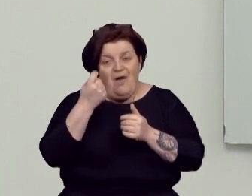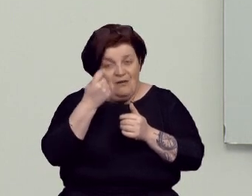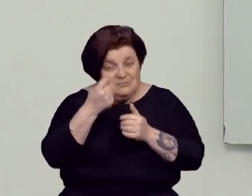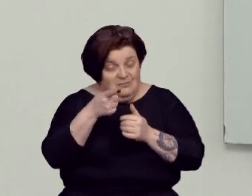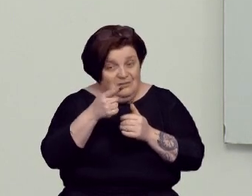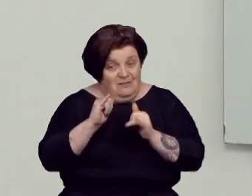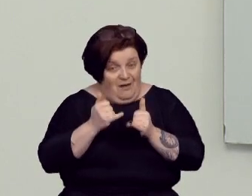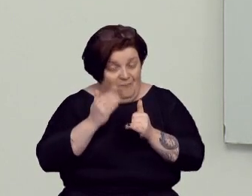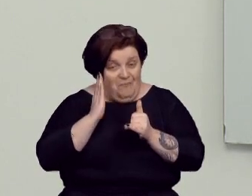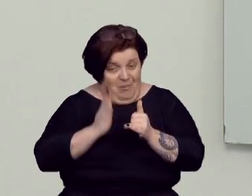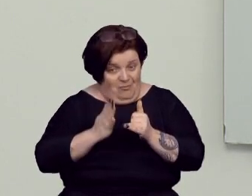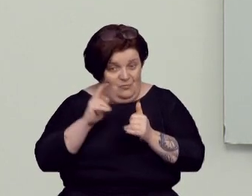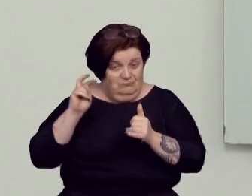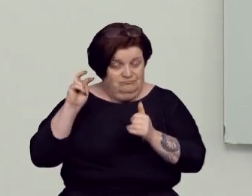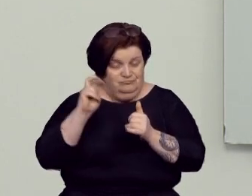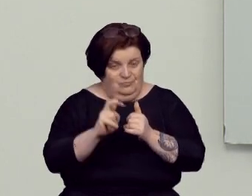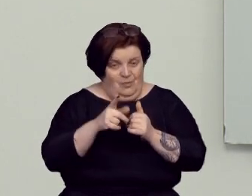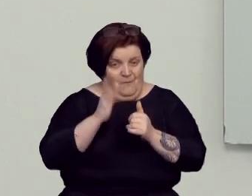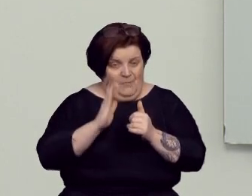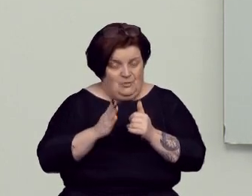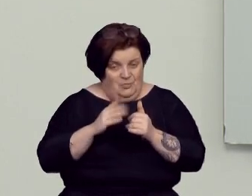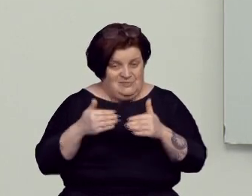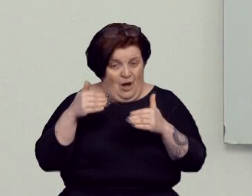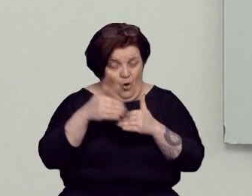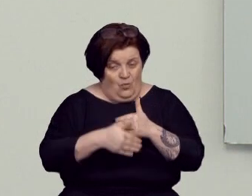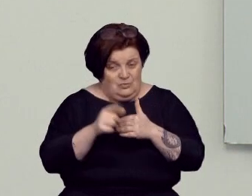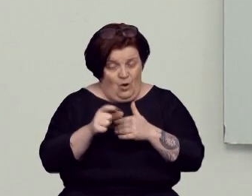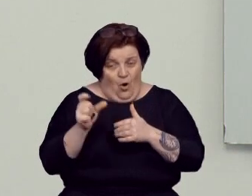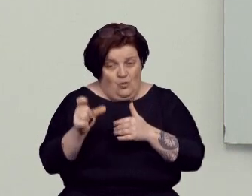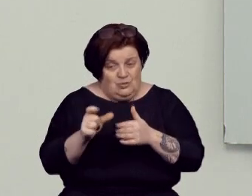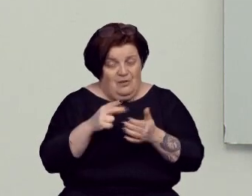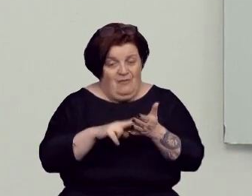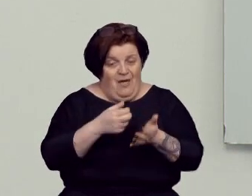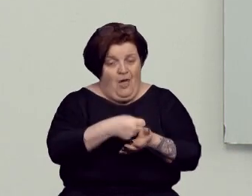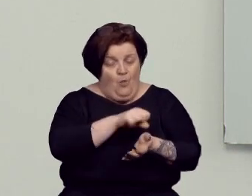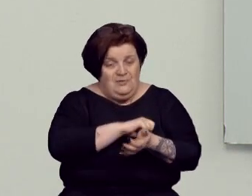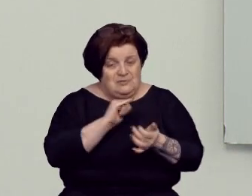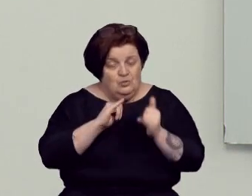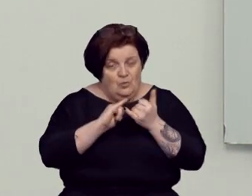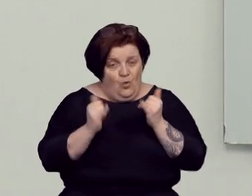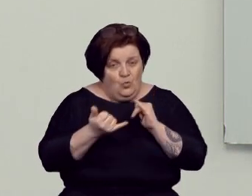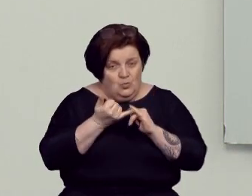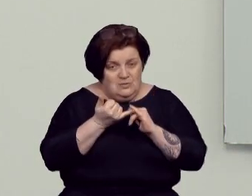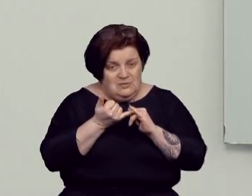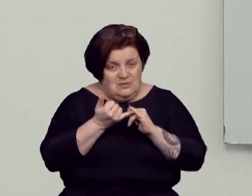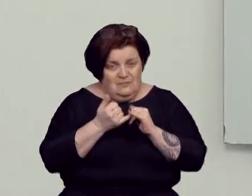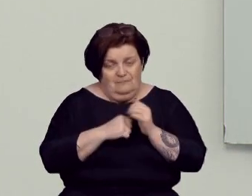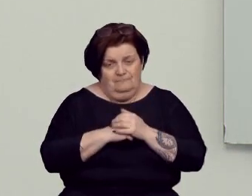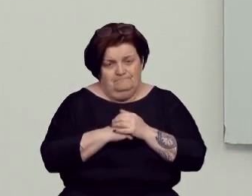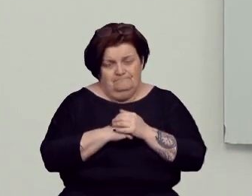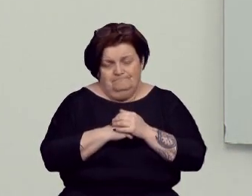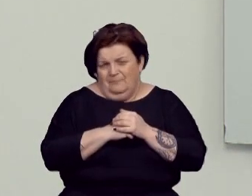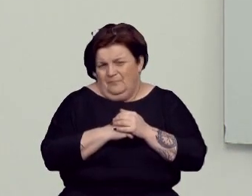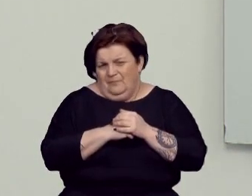już definitywnymi, które nastąpią po zakończeniu tego odcinka, który jest w tej chwili na Chamińskiej, na Toruńskiej, które, przypominam, robią inni